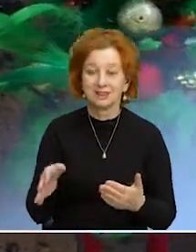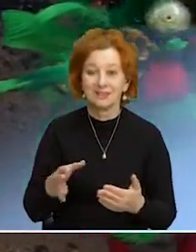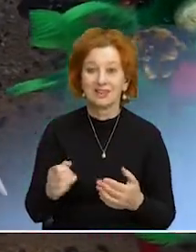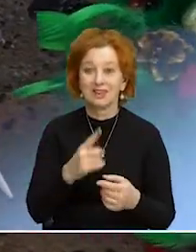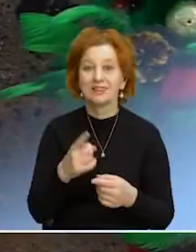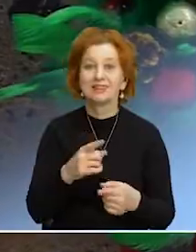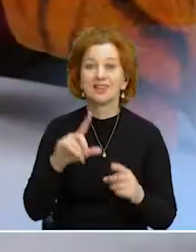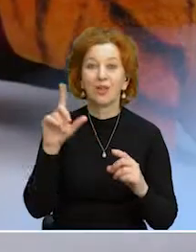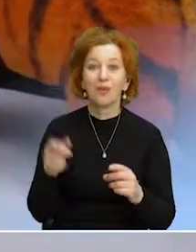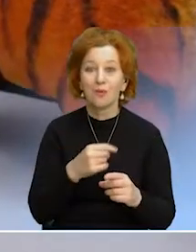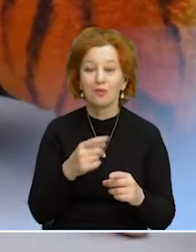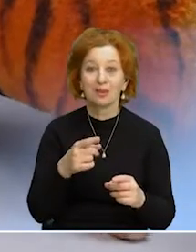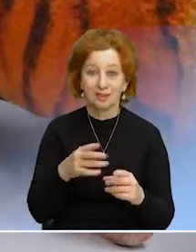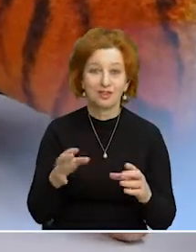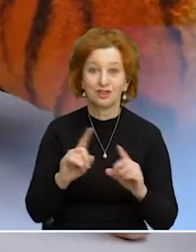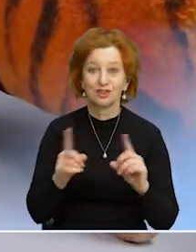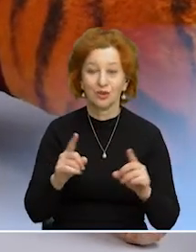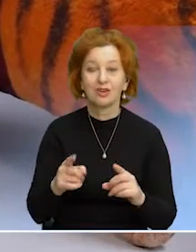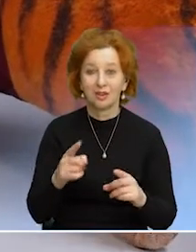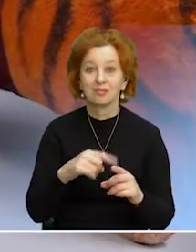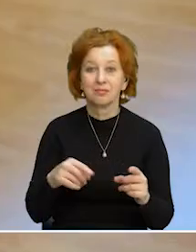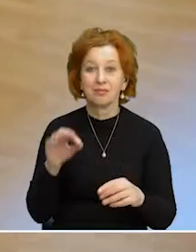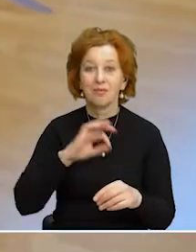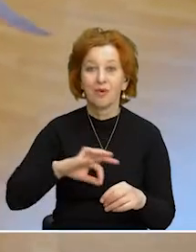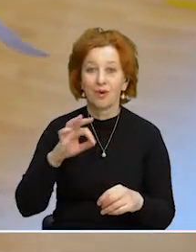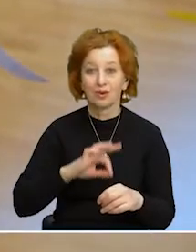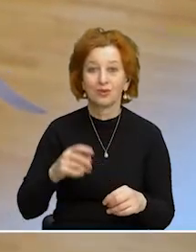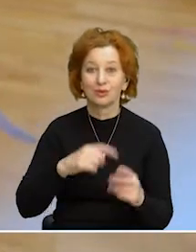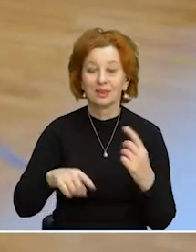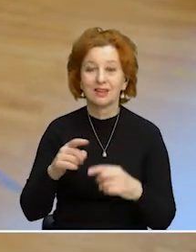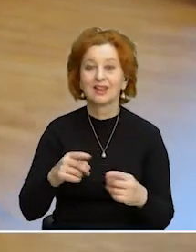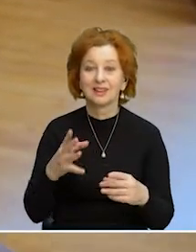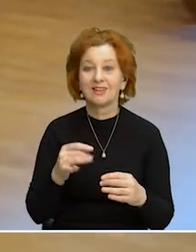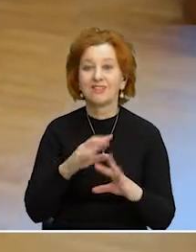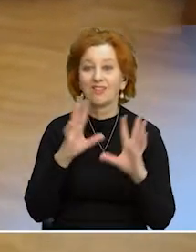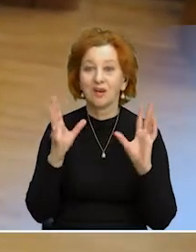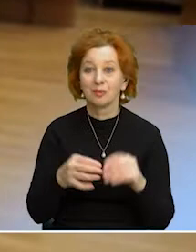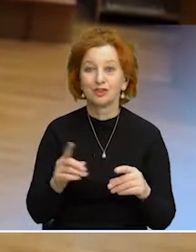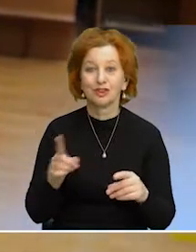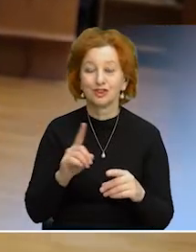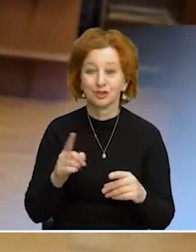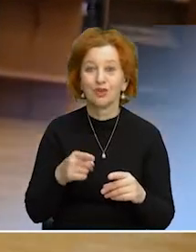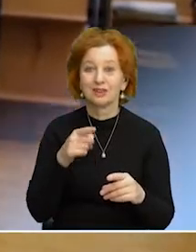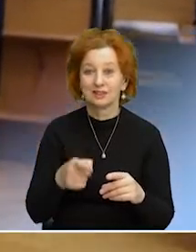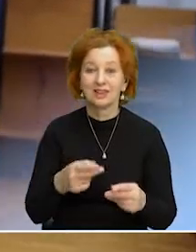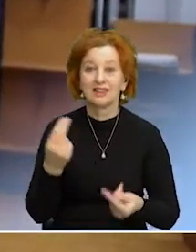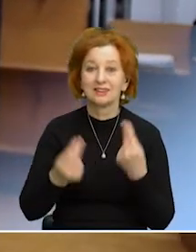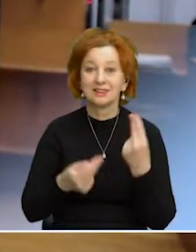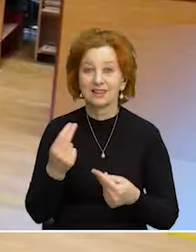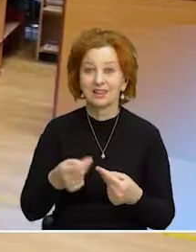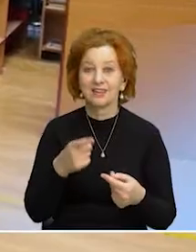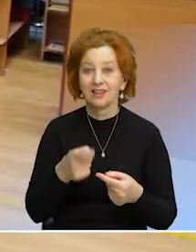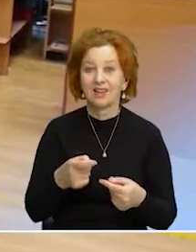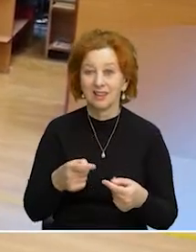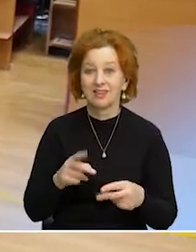из линеек? Да, из тех, которыми мы в школе пользуемся. Ну или из шишек, или вообще с крыльями вместо иголок.